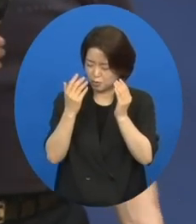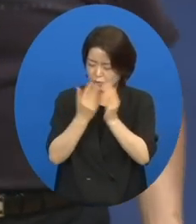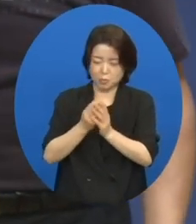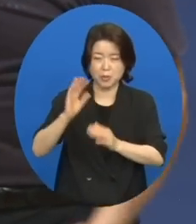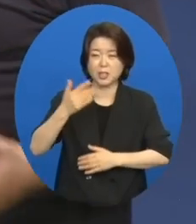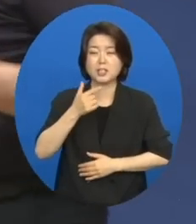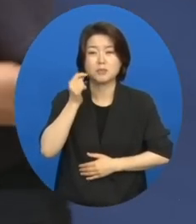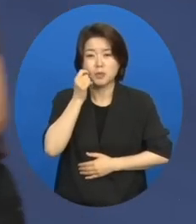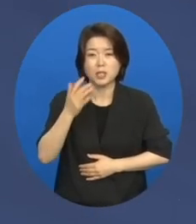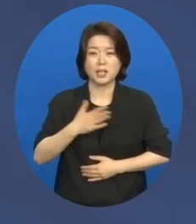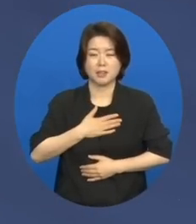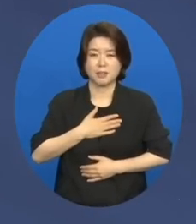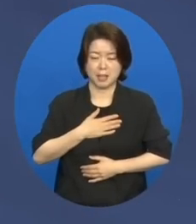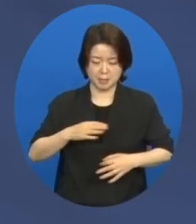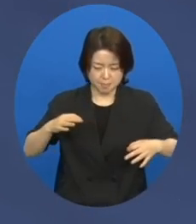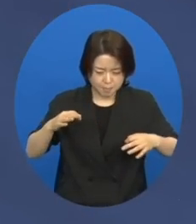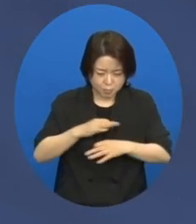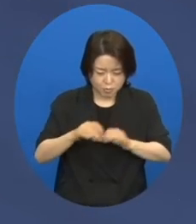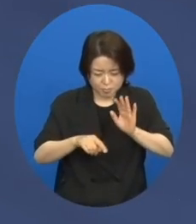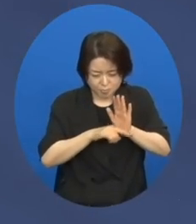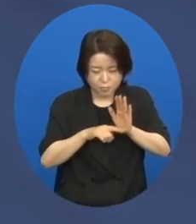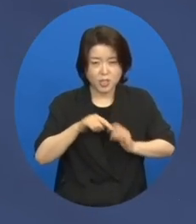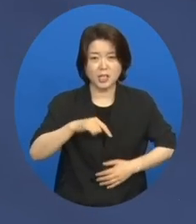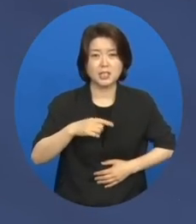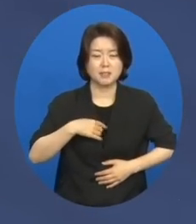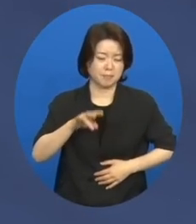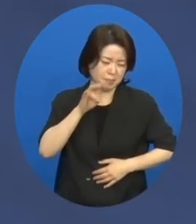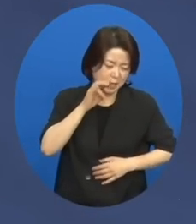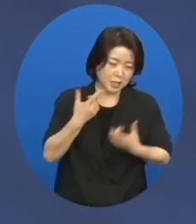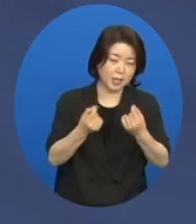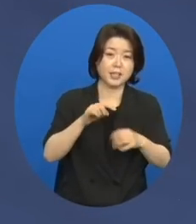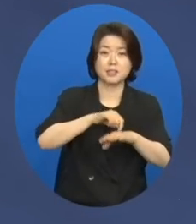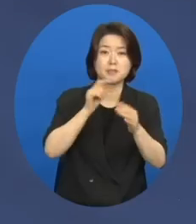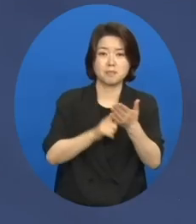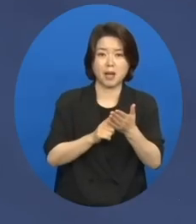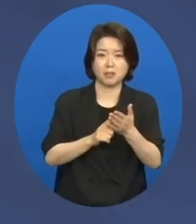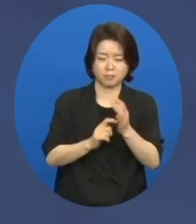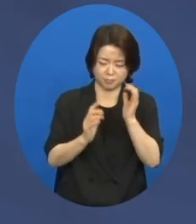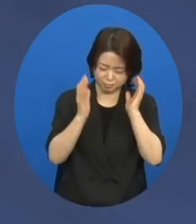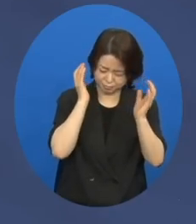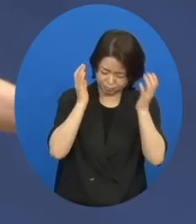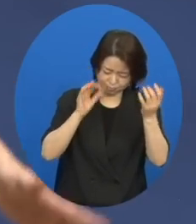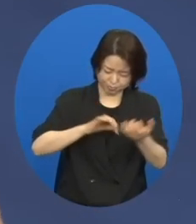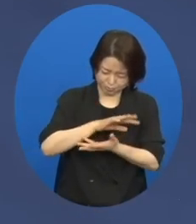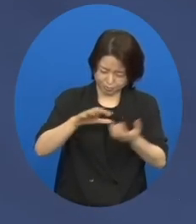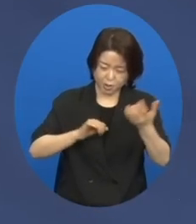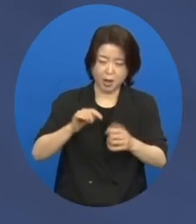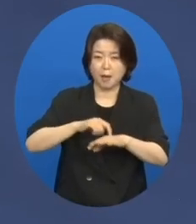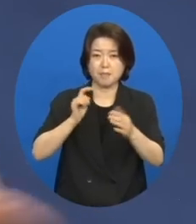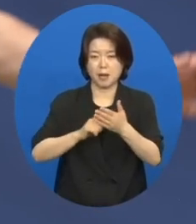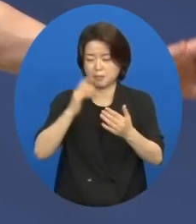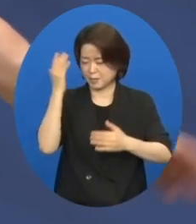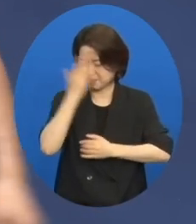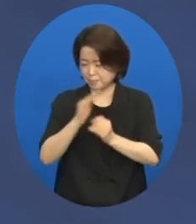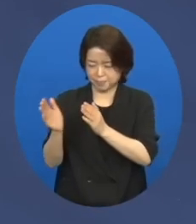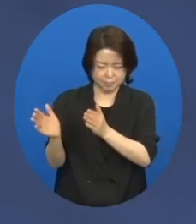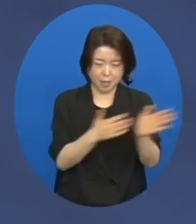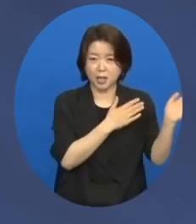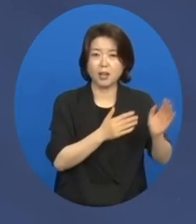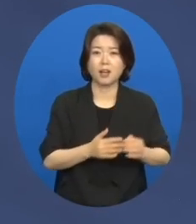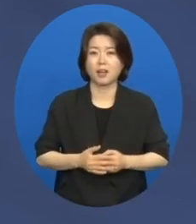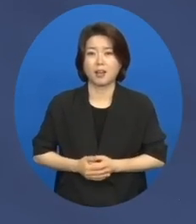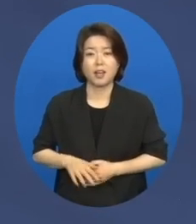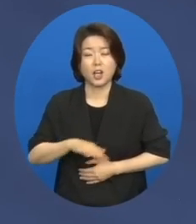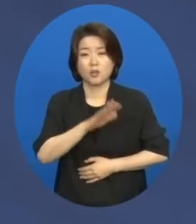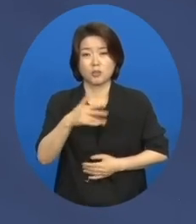부정한 나의 그 마음, 창녀 같은 마음, 혼잡스러운 마음, 이거 정리해버립시다. 내던집시다.